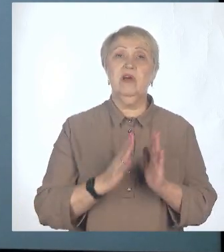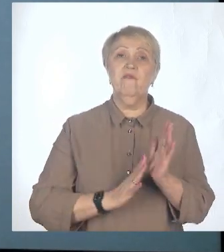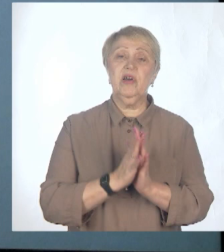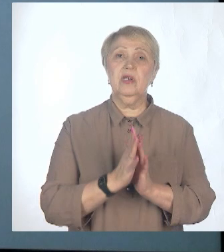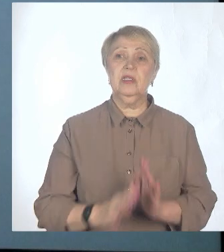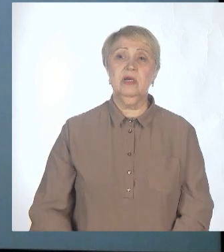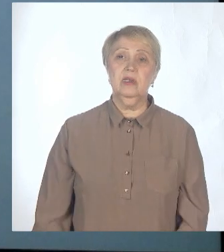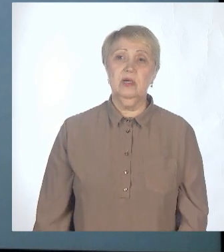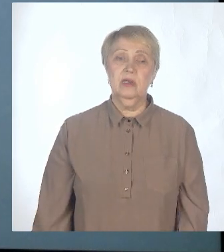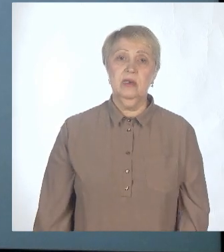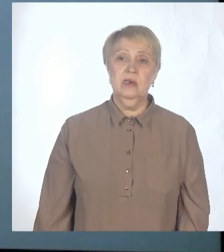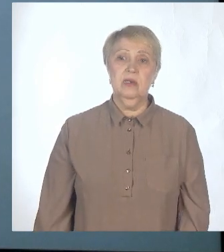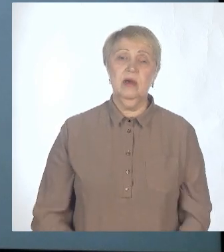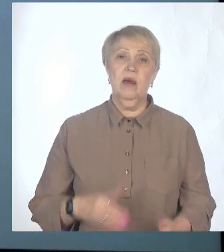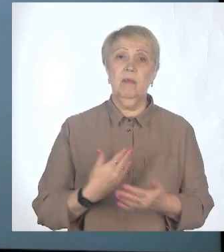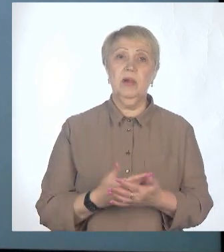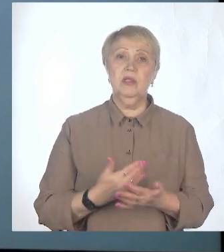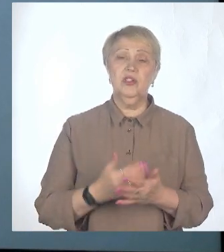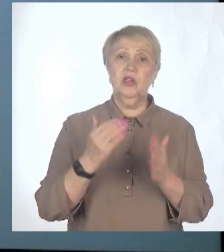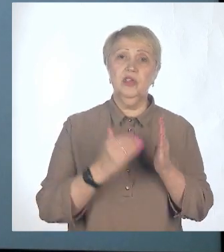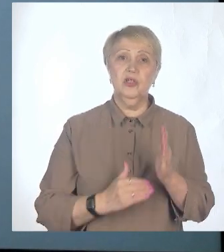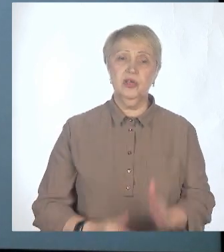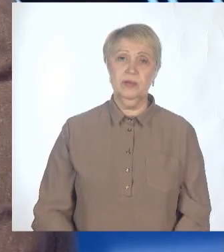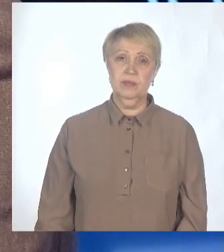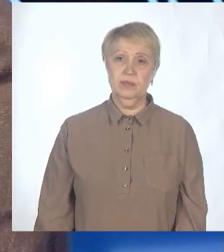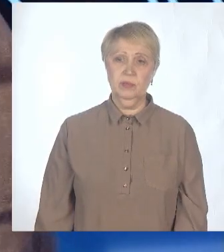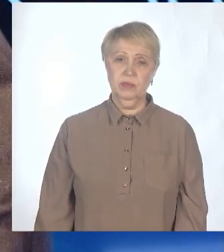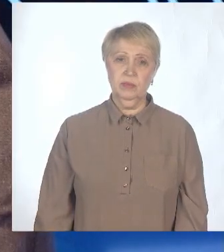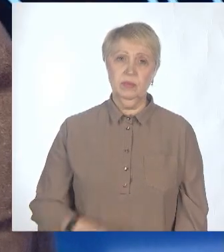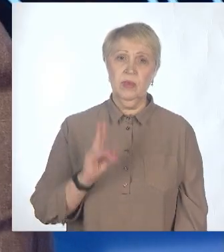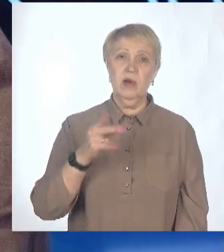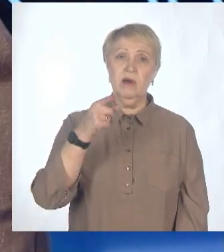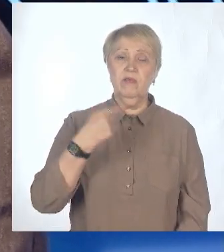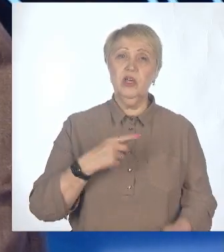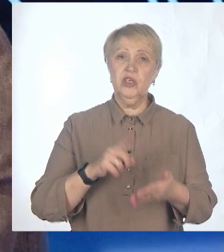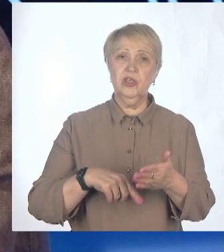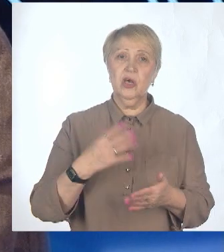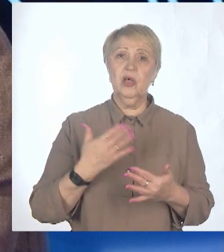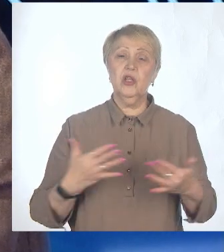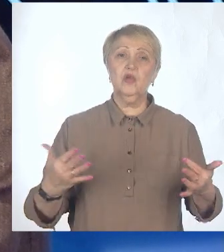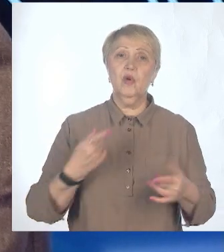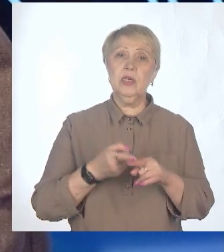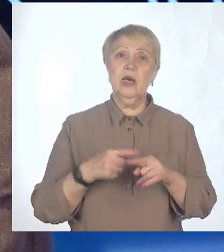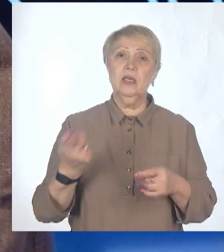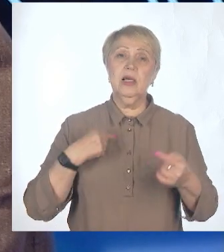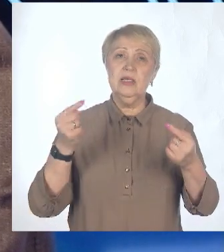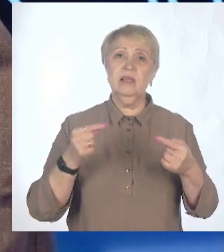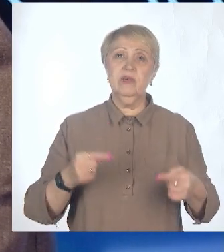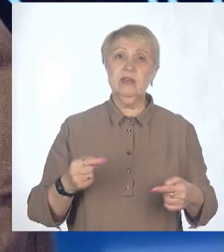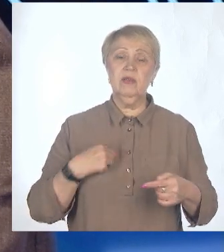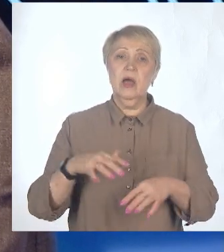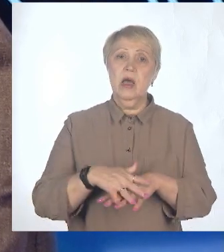от работодателей ниже, чем ожидания у соискателей. Как вы считаете, насколько это соответствует рынку? Ну, у меня в голове